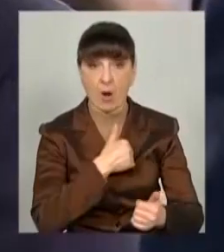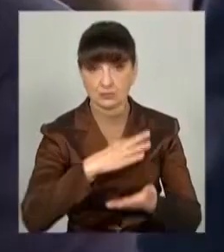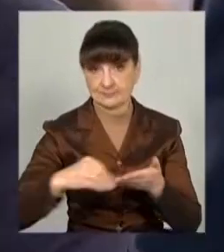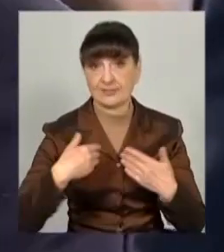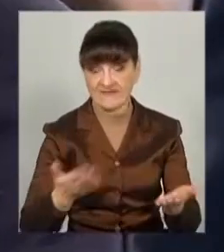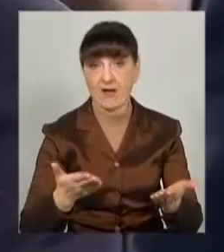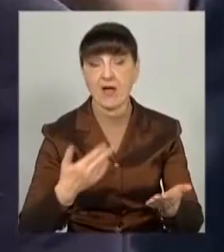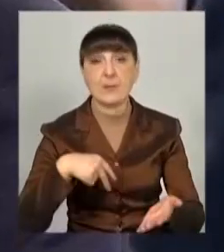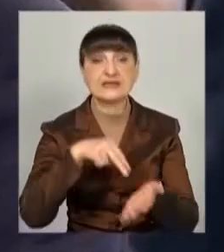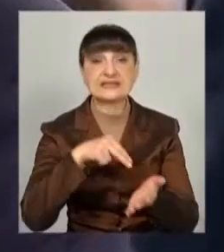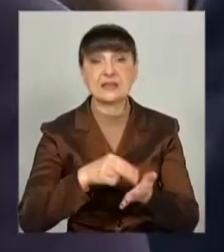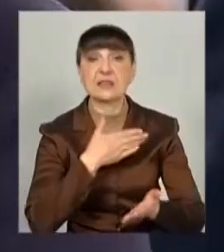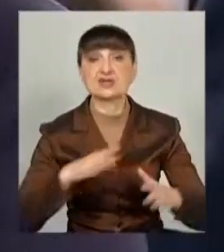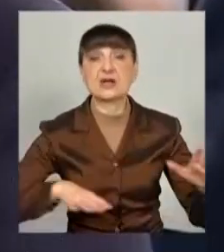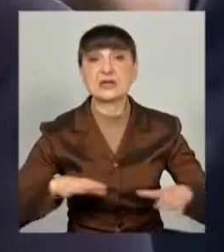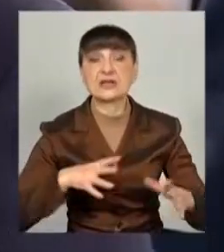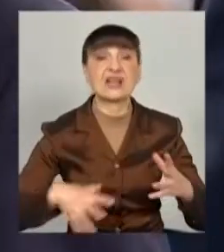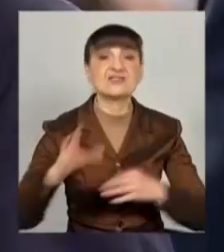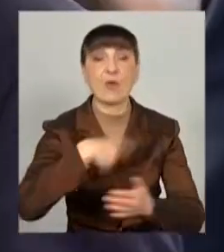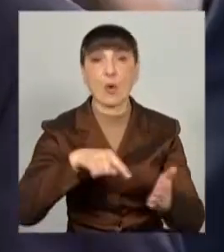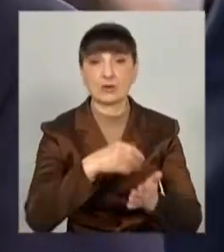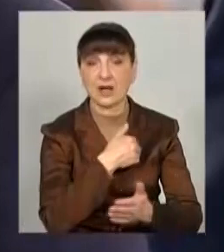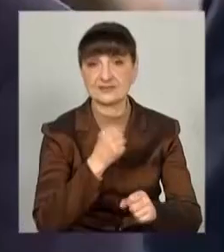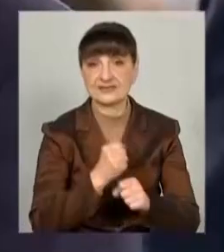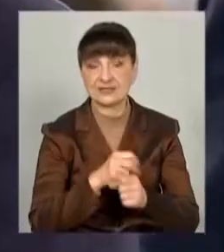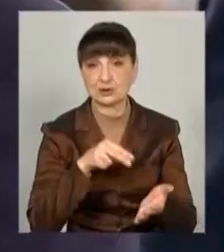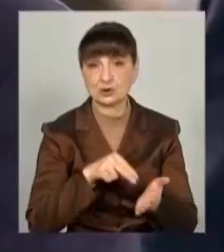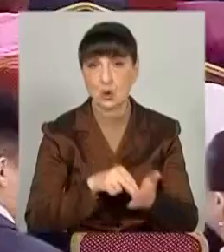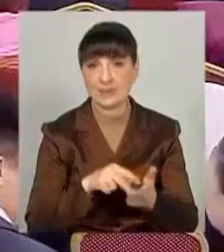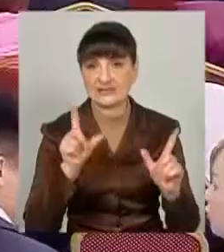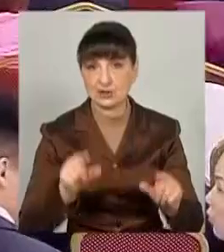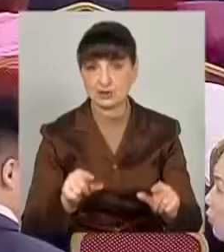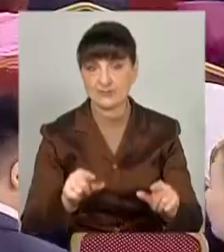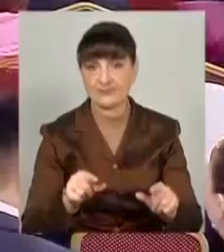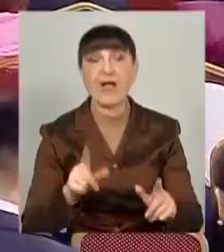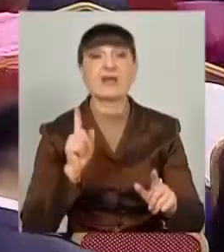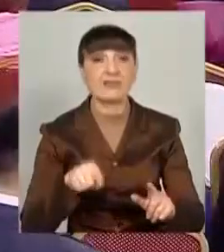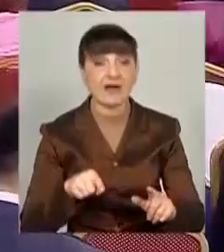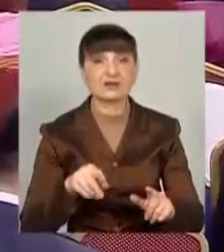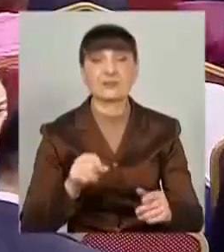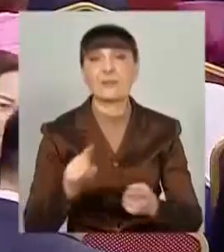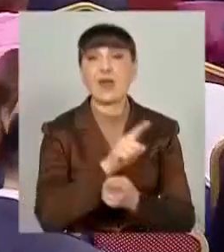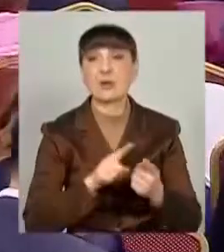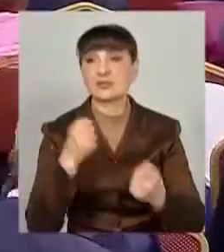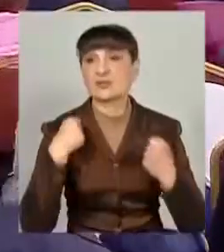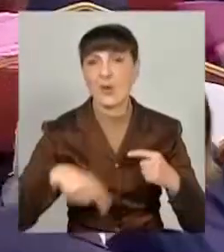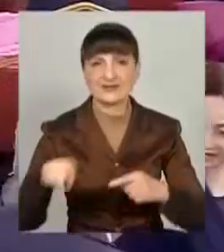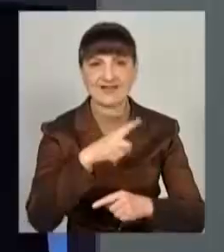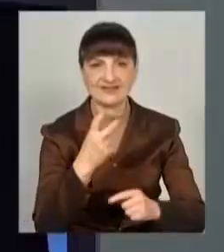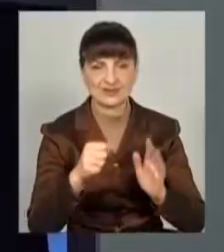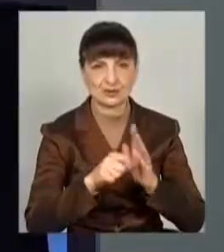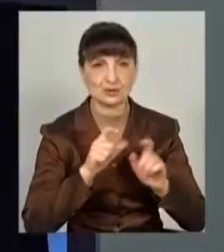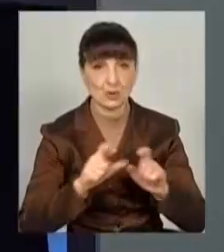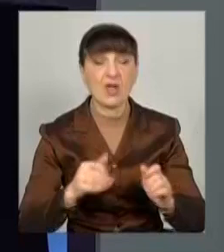наш ценный на нашем рынке базовый для всего города то есть возможность хорошо прозвучали в оборудованном спортзале 206